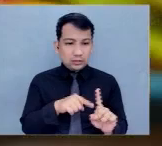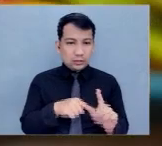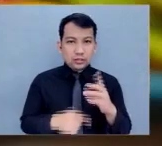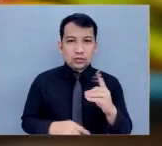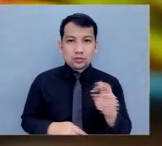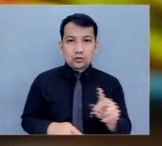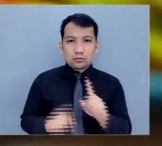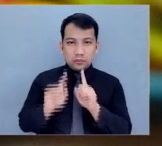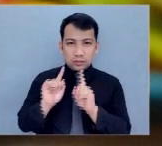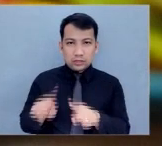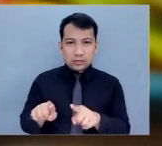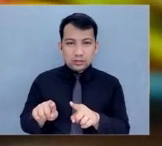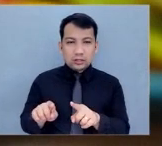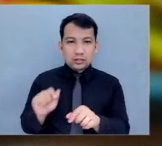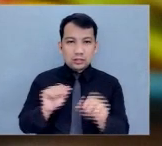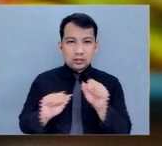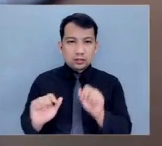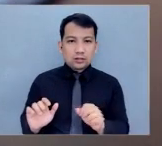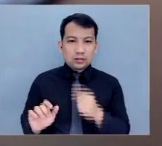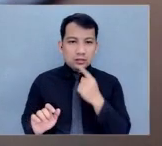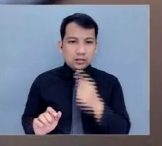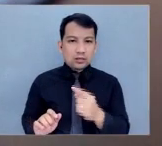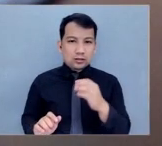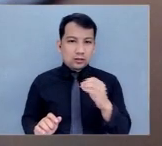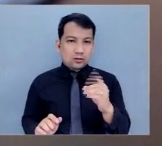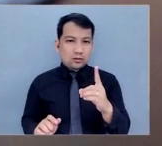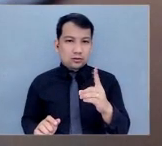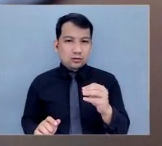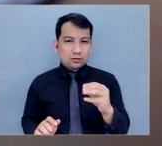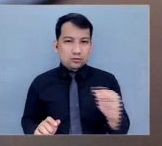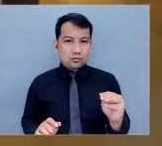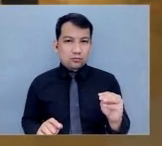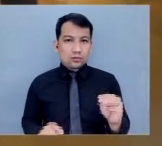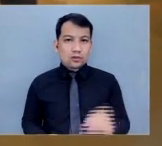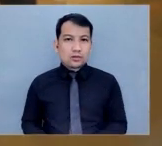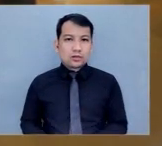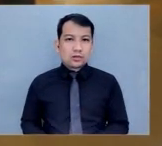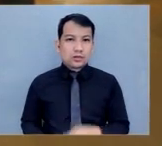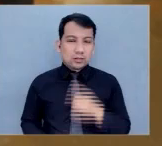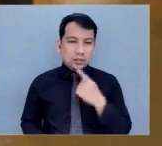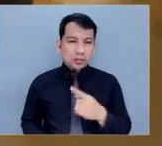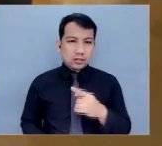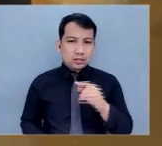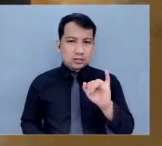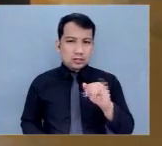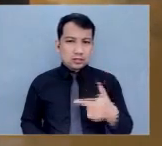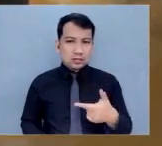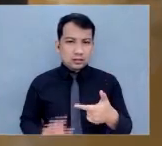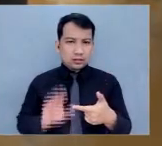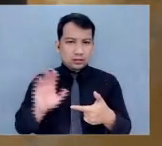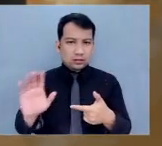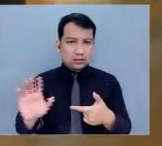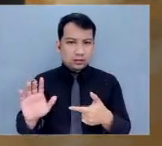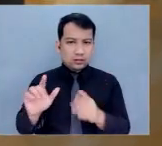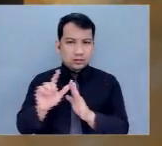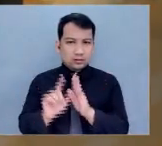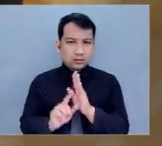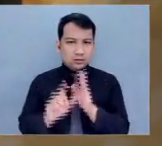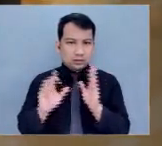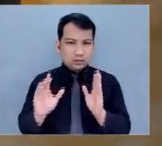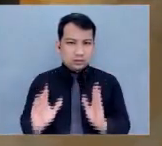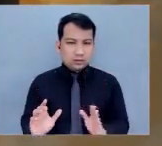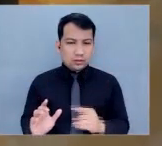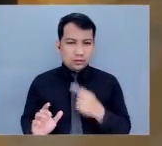ng aktor na si Dominic Roque. Sa isang pahayag mula sa kanyang mga abogado, sinabi